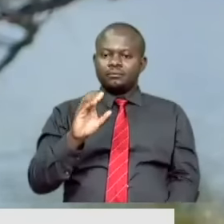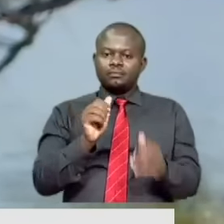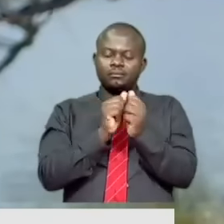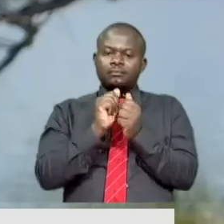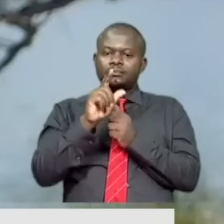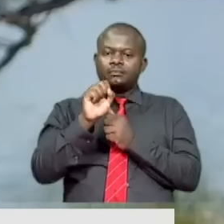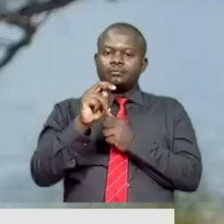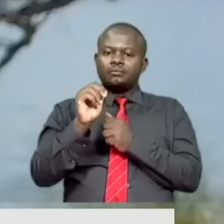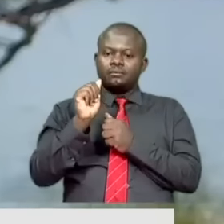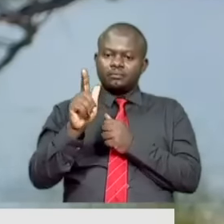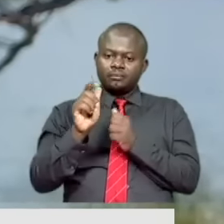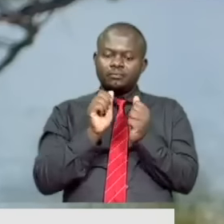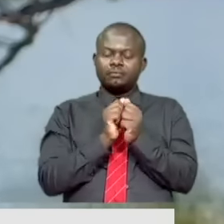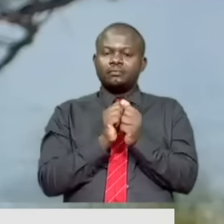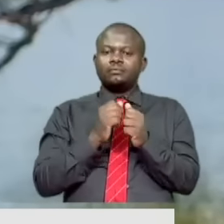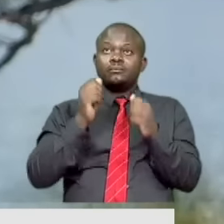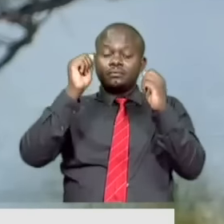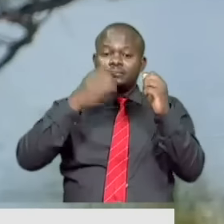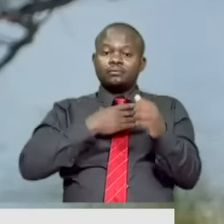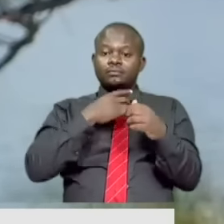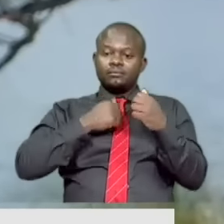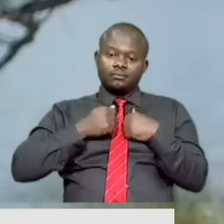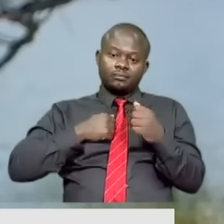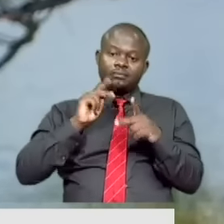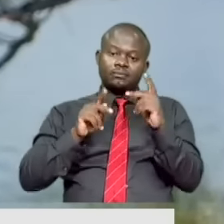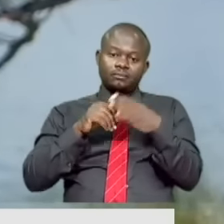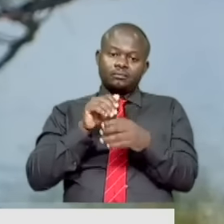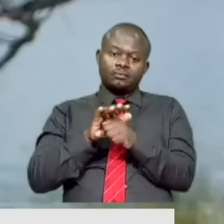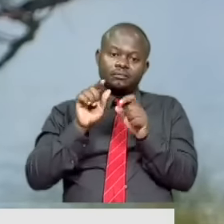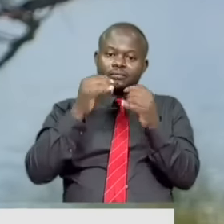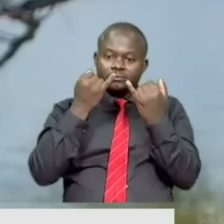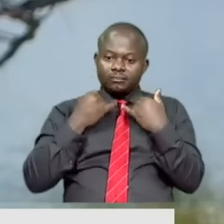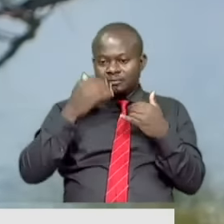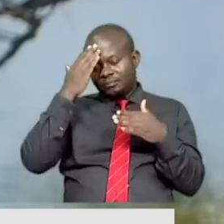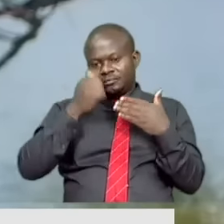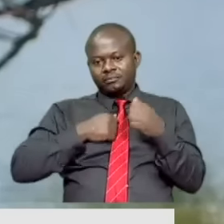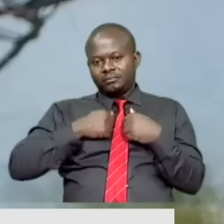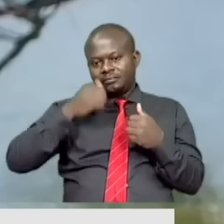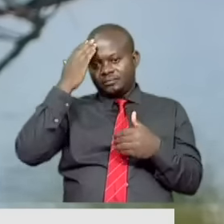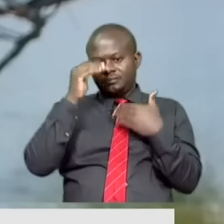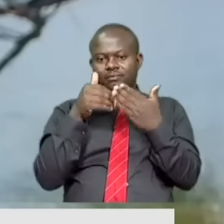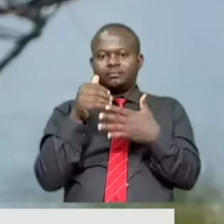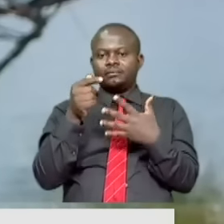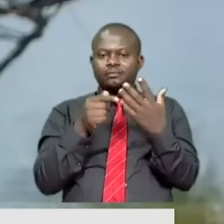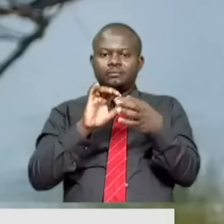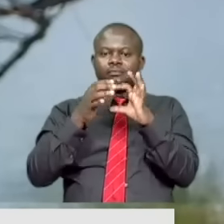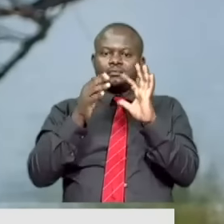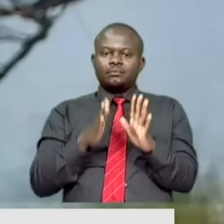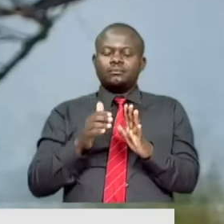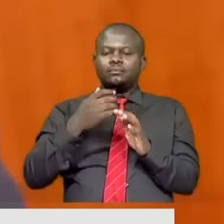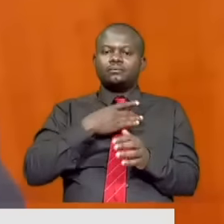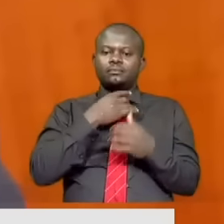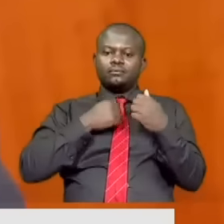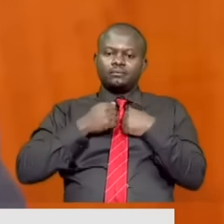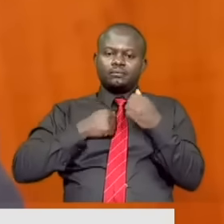Arsenal yo kwamamaza Visit Rwanda ko harimo benshi dutwara batubwira ko bamenye u Rwanda kubera biriya bafatanya bikorwa bya Visit